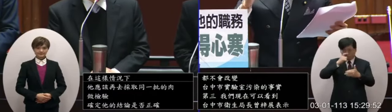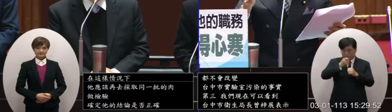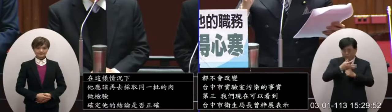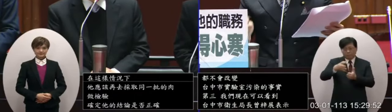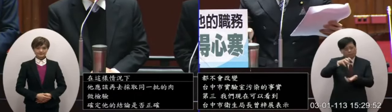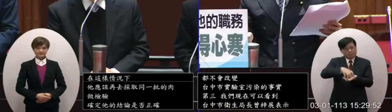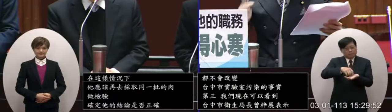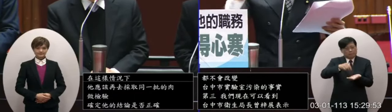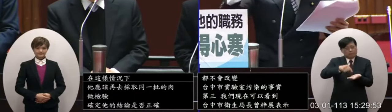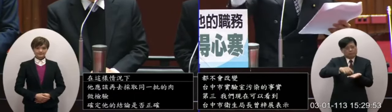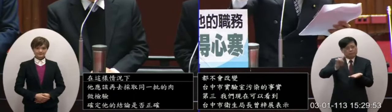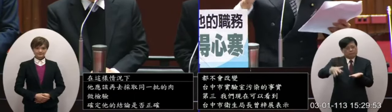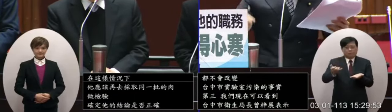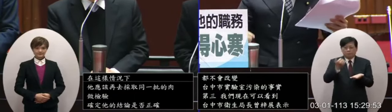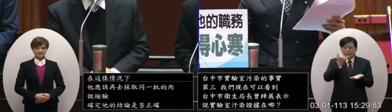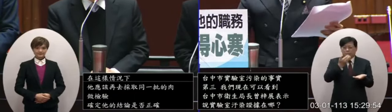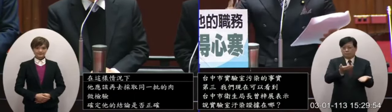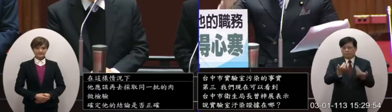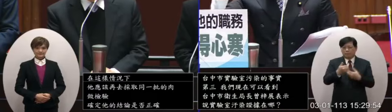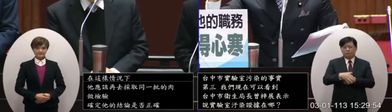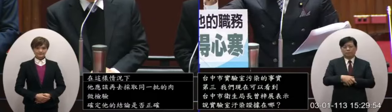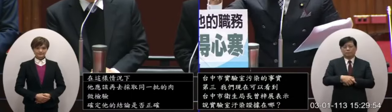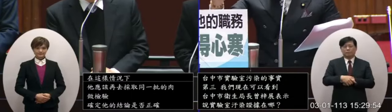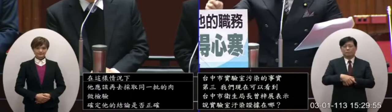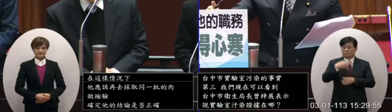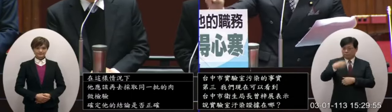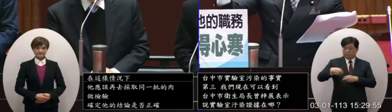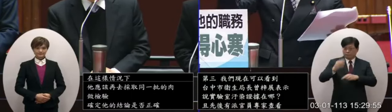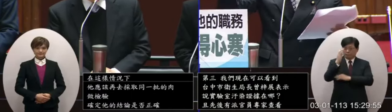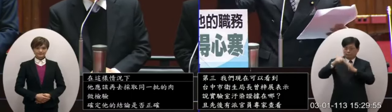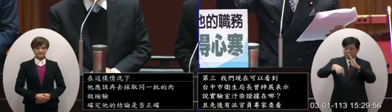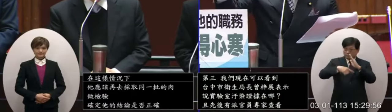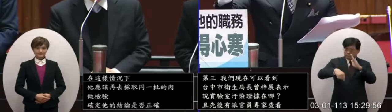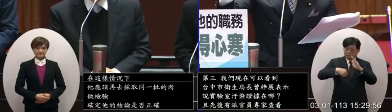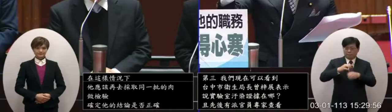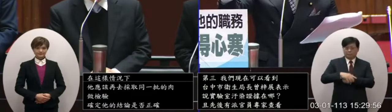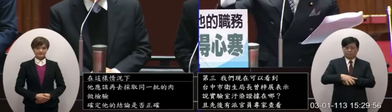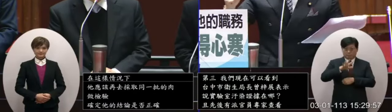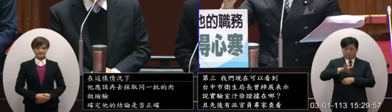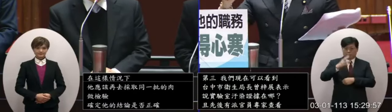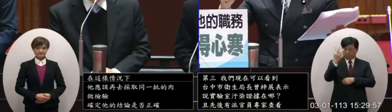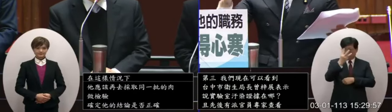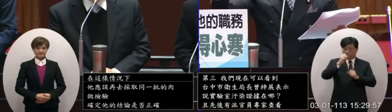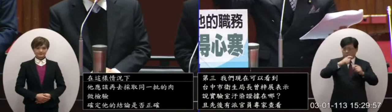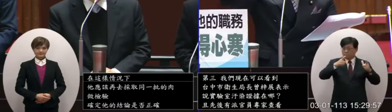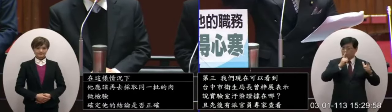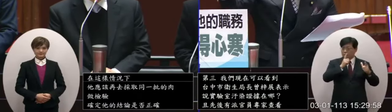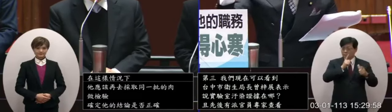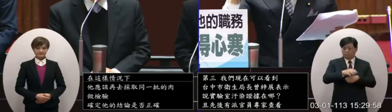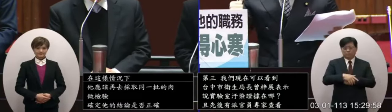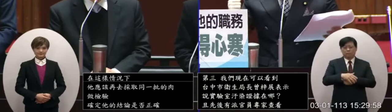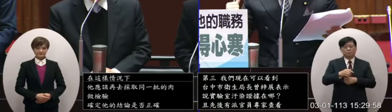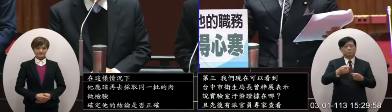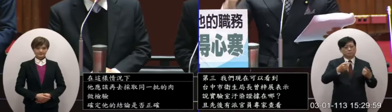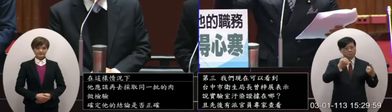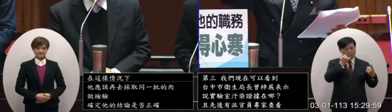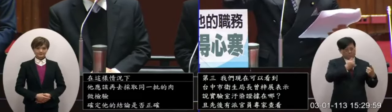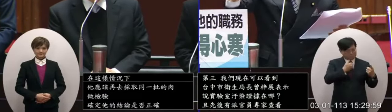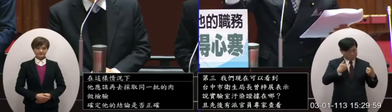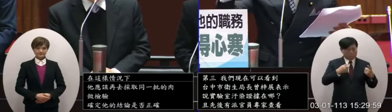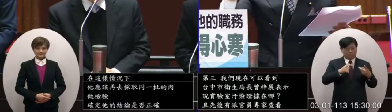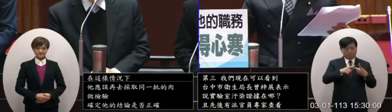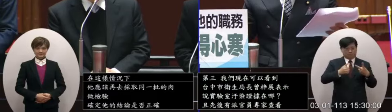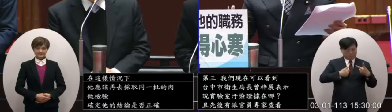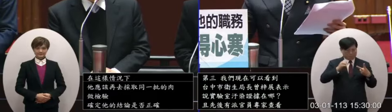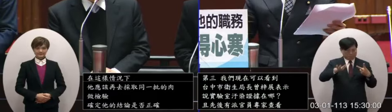里？您可以提出来吗？再来，一个行政院有三种版本，有可能这